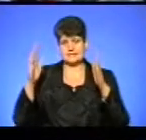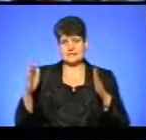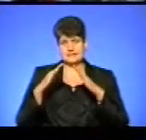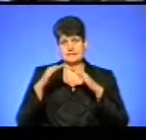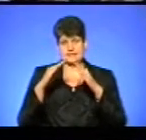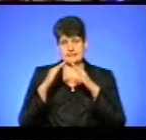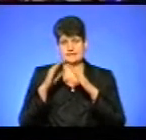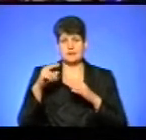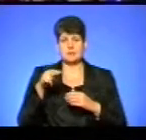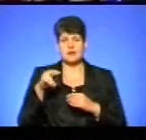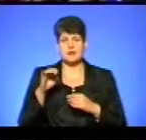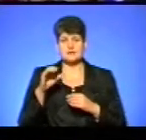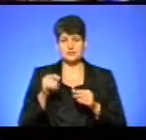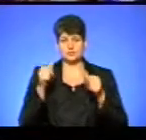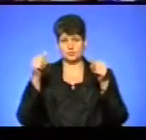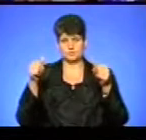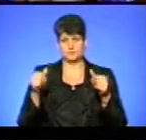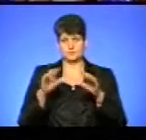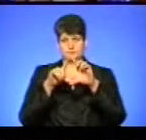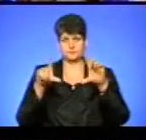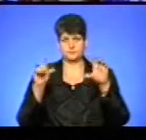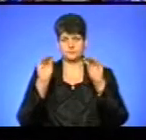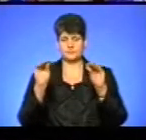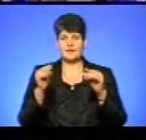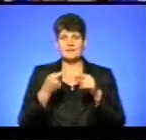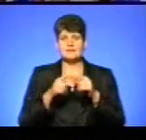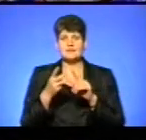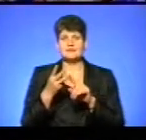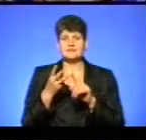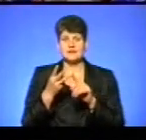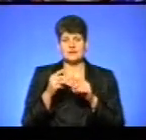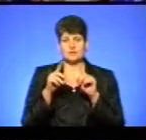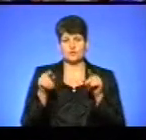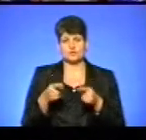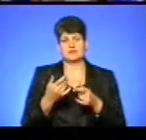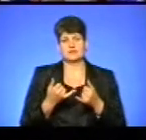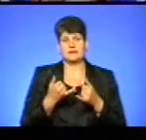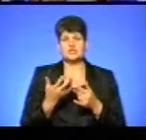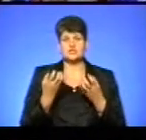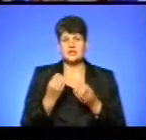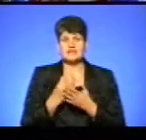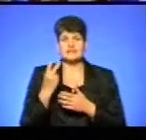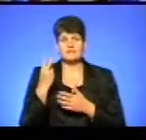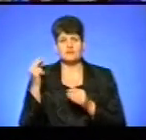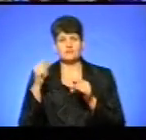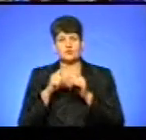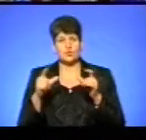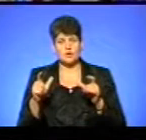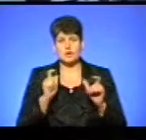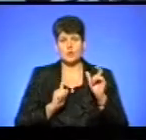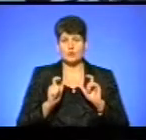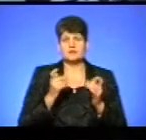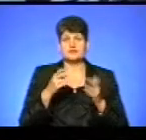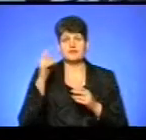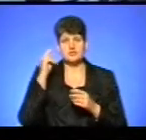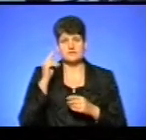Пласту відкрили меморіальну дошку. Це третя меморіальна дошка бійцю у Тернополі. Ще є дві – на школі та коледжі, у яких